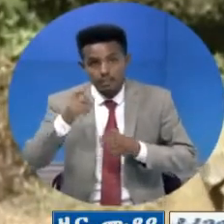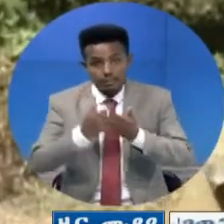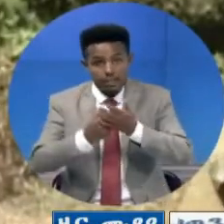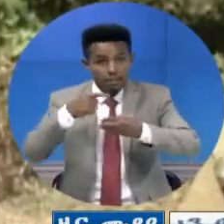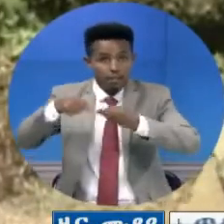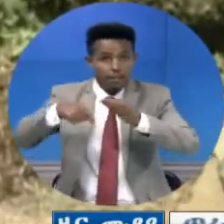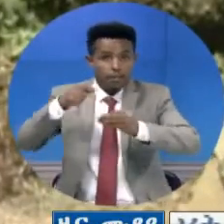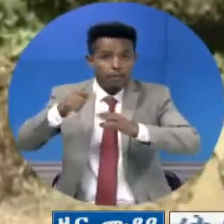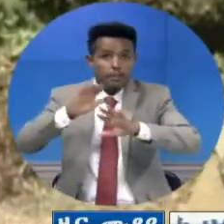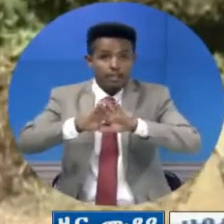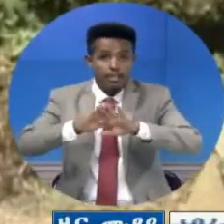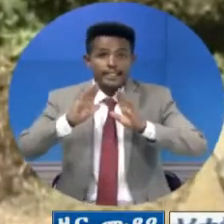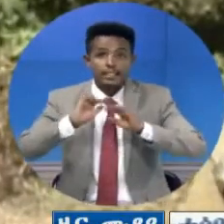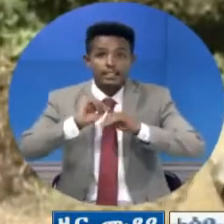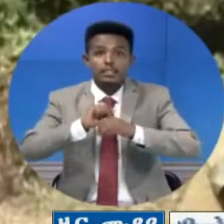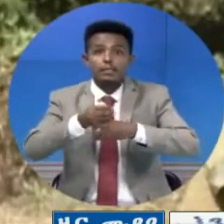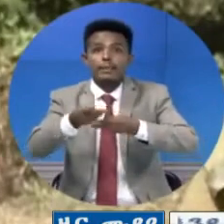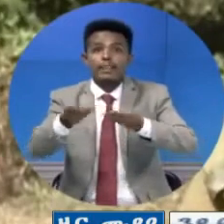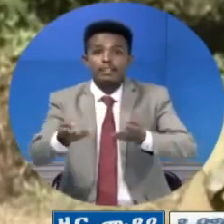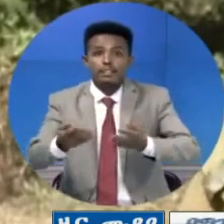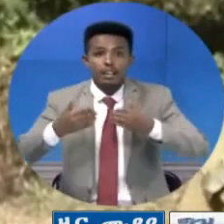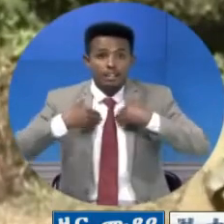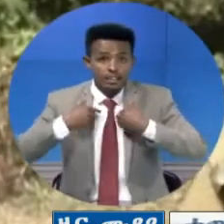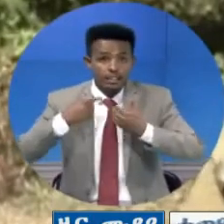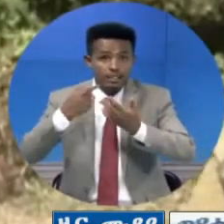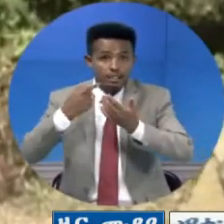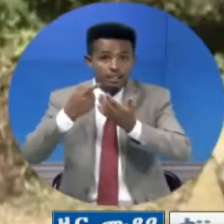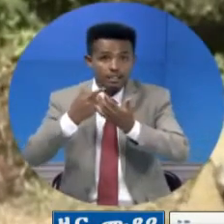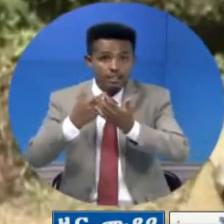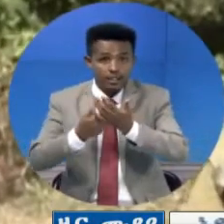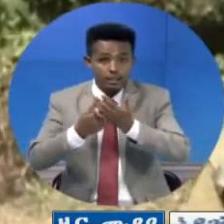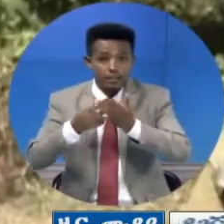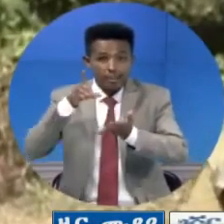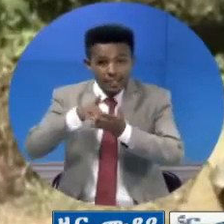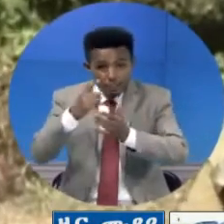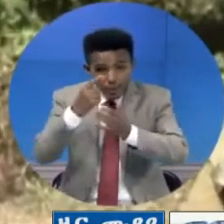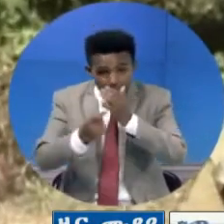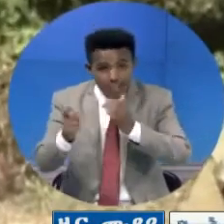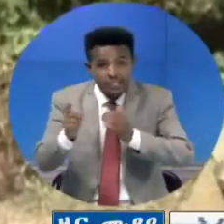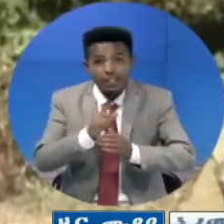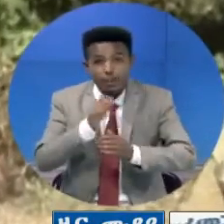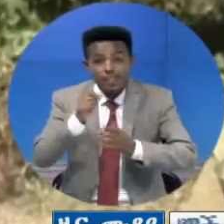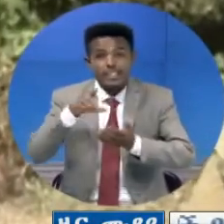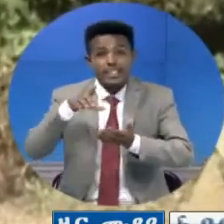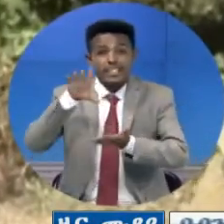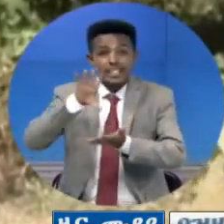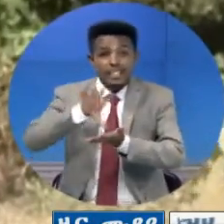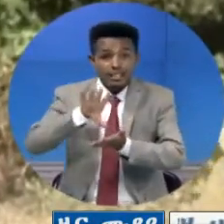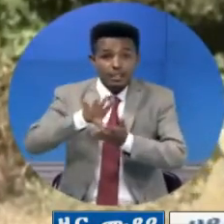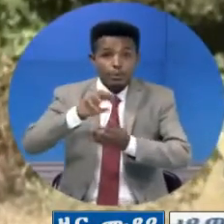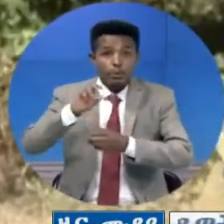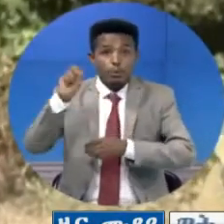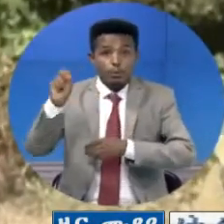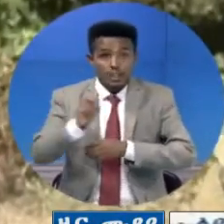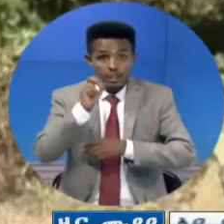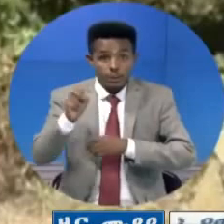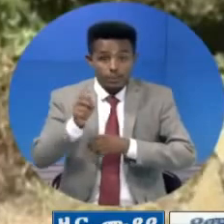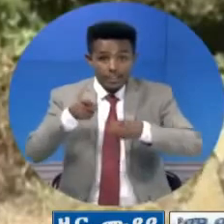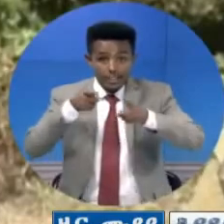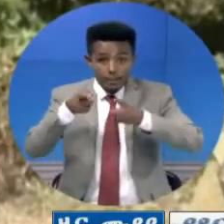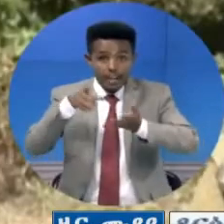ያለነው። በእነዚህ ብቻ ሳይሆን በከተሞቹ ብቻ ሳይሆን የገጠር ወረዳዎችን ከተማ